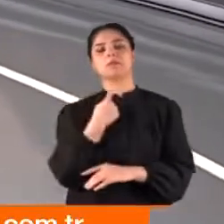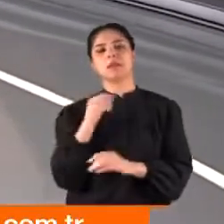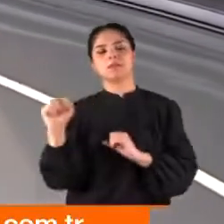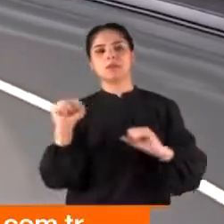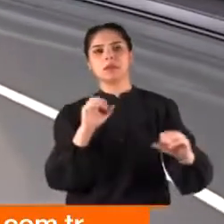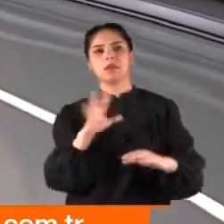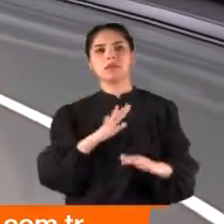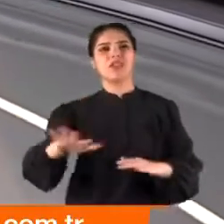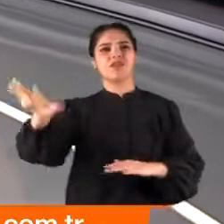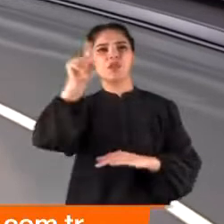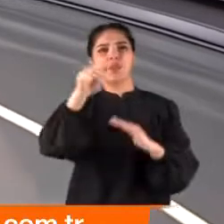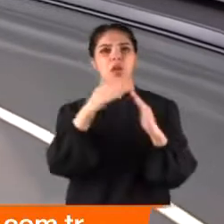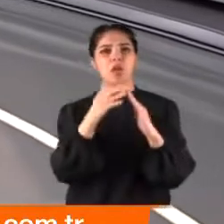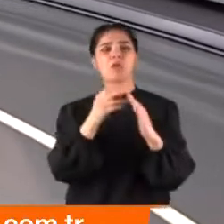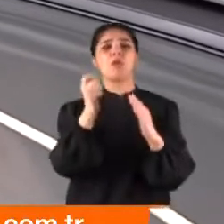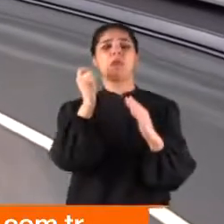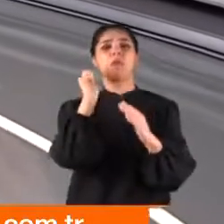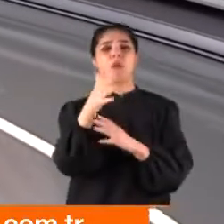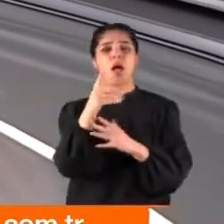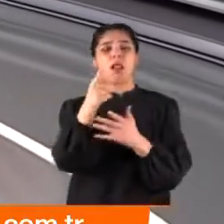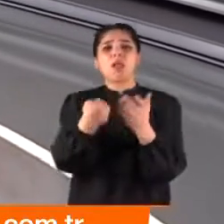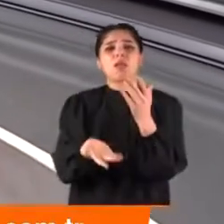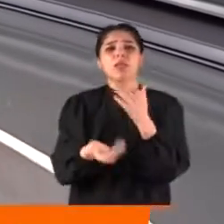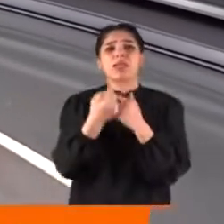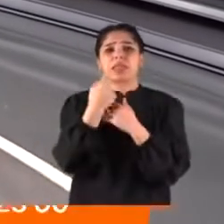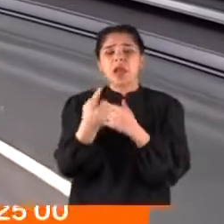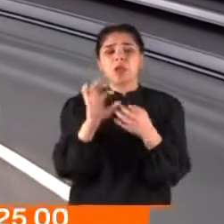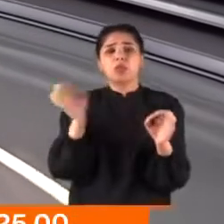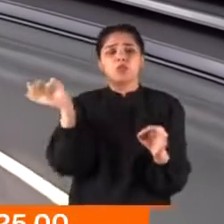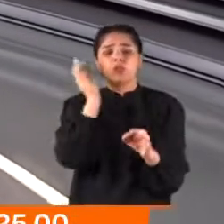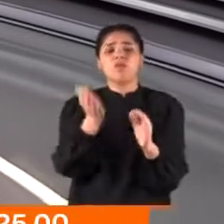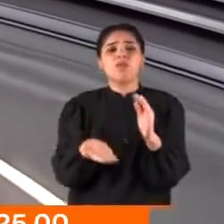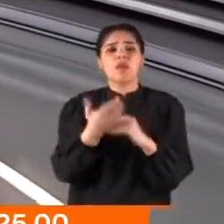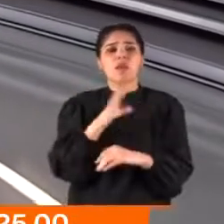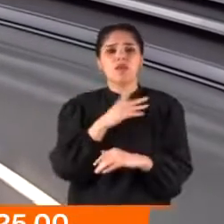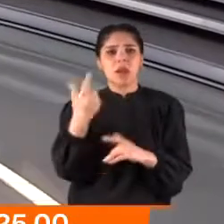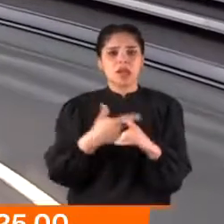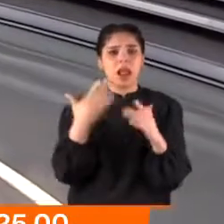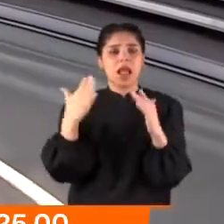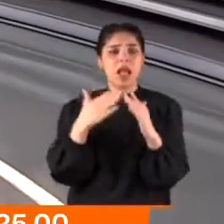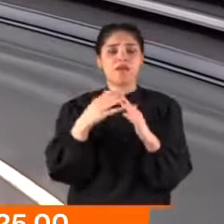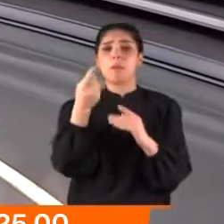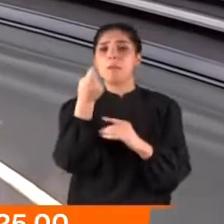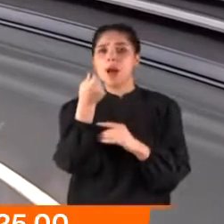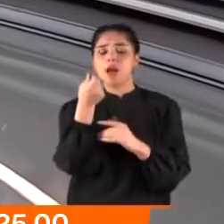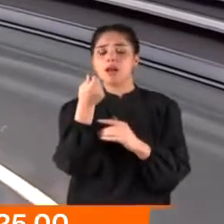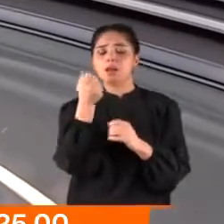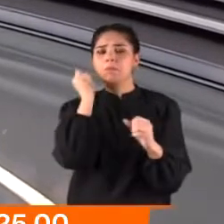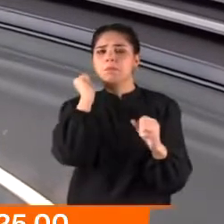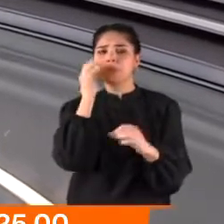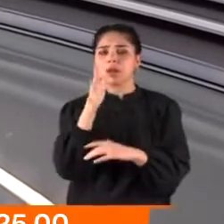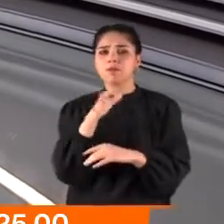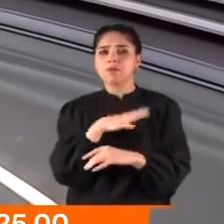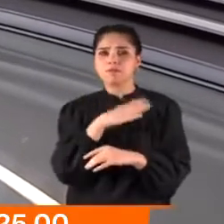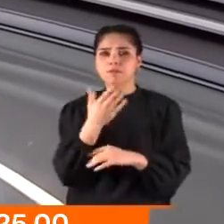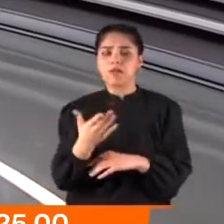Çevremizde bu evin fiyatı bu kadar da olur mu cümlesini artık daha sık duyar olduk. Öyle ki kiralık evlere biçilen fiyatlar dudak uçuklatıyor